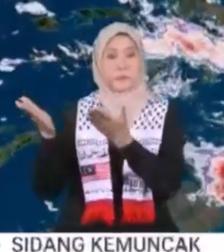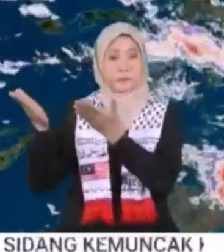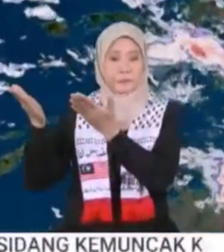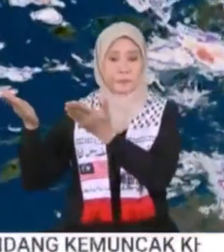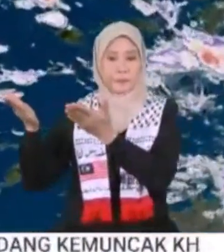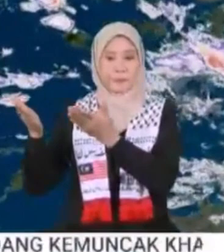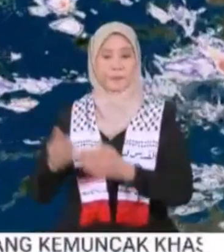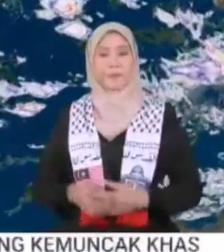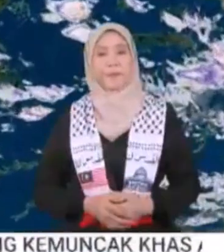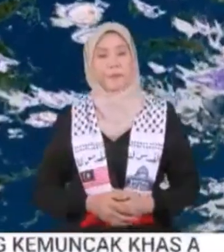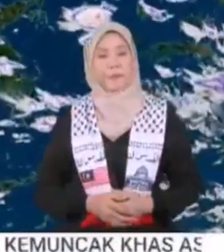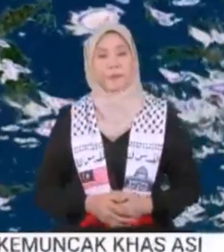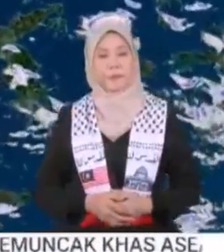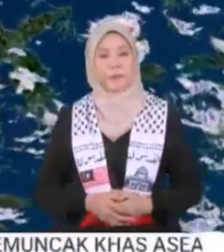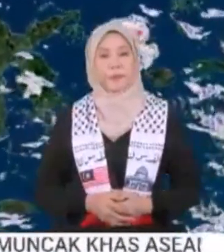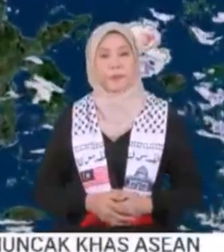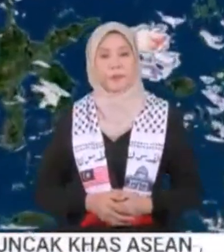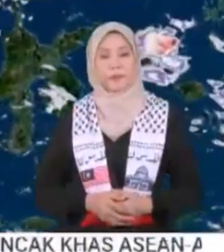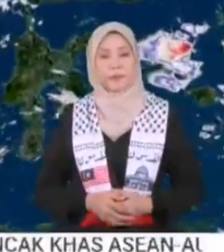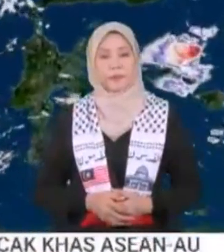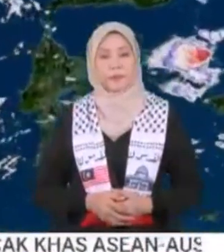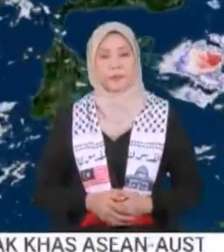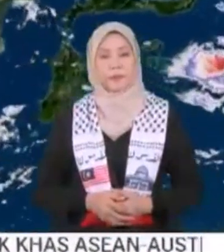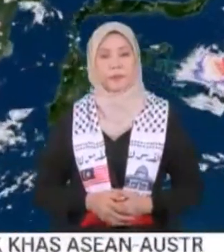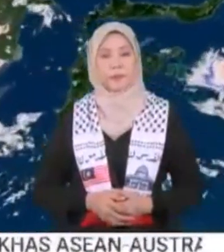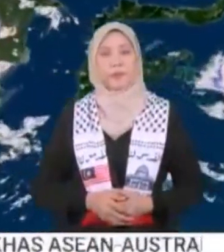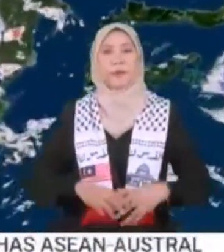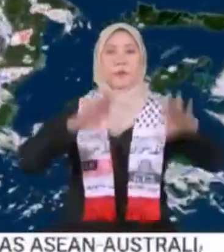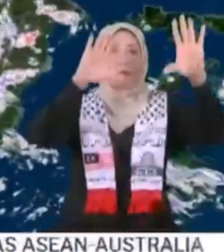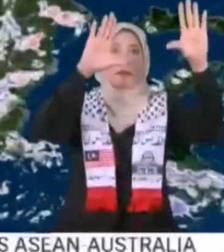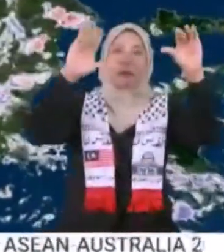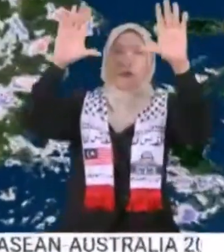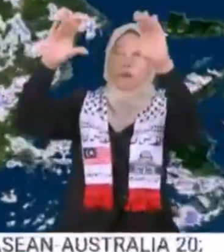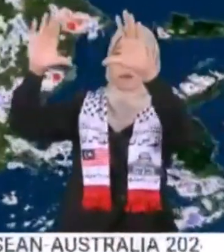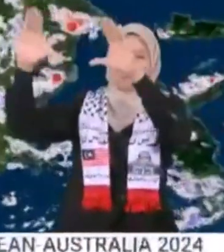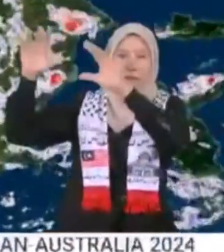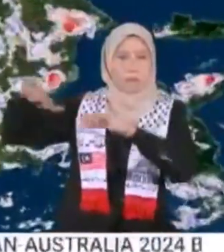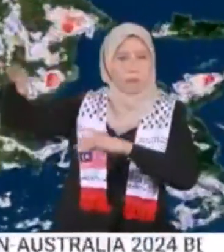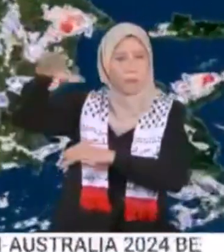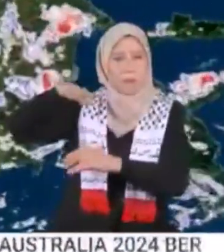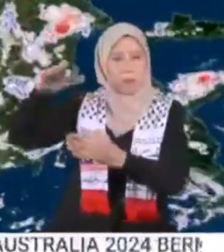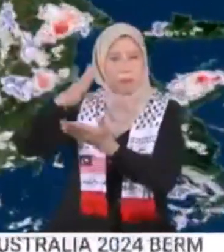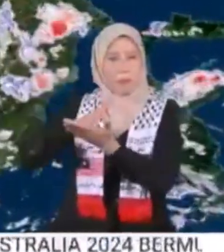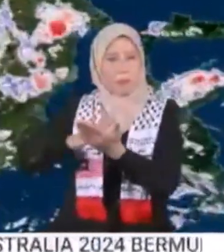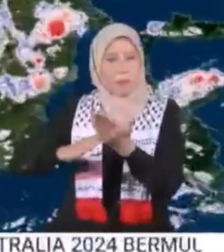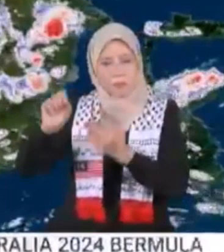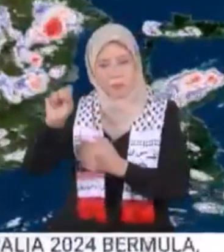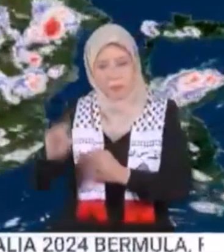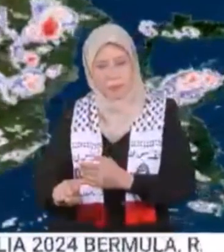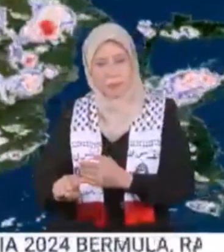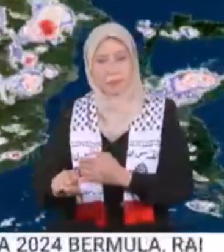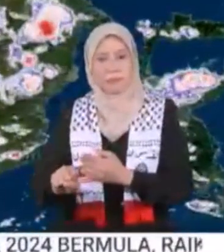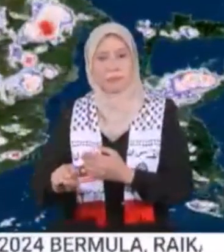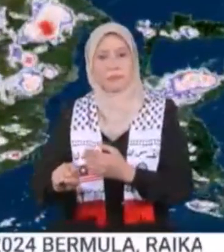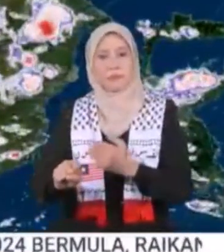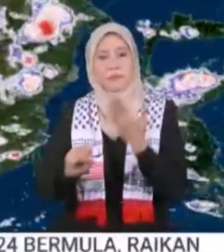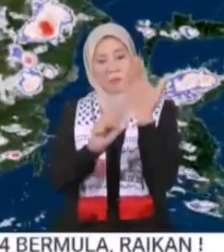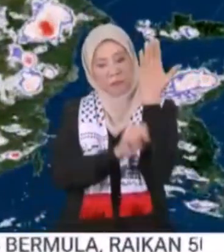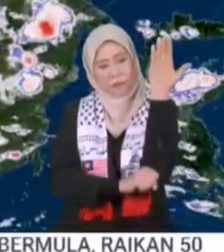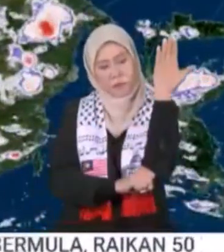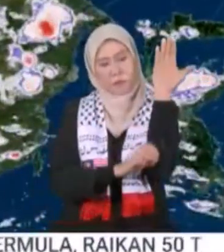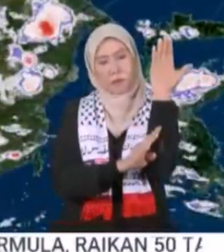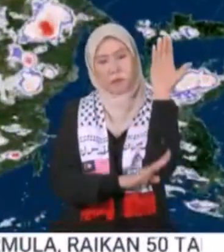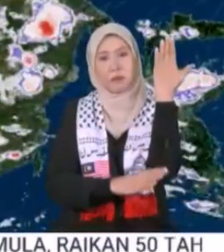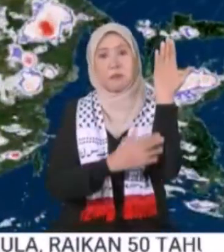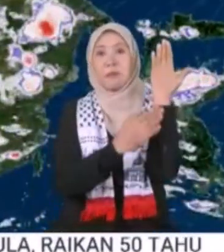paparan satelit terkini. Diperhatikan pada ketika ini kelompok awan aktif tertumpu di sekitar bahagian selatan dan juga barat